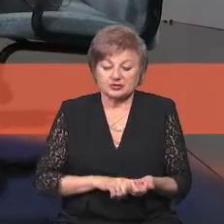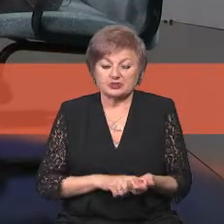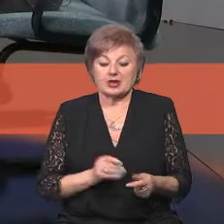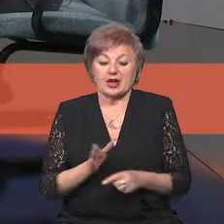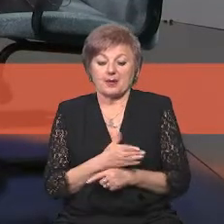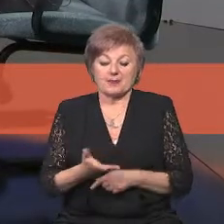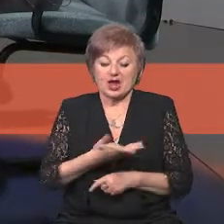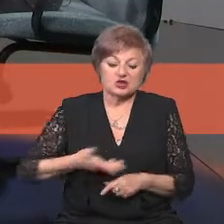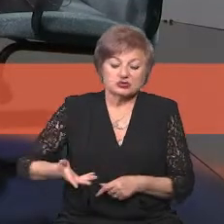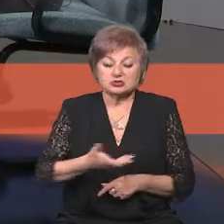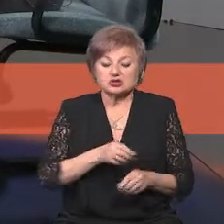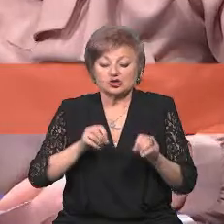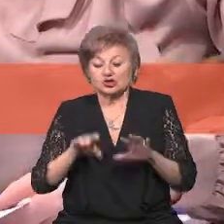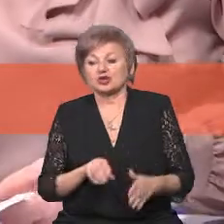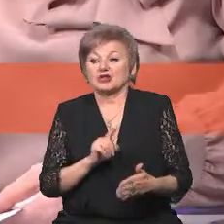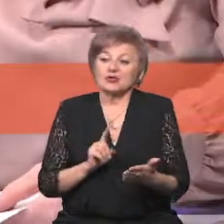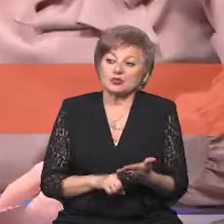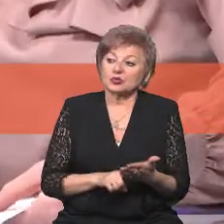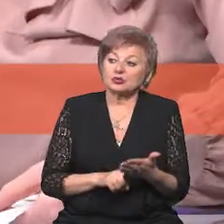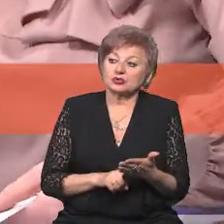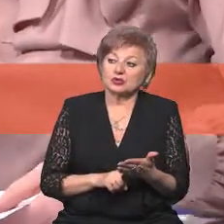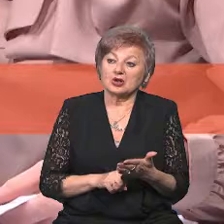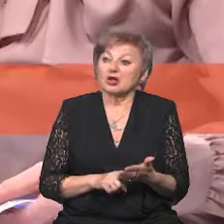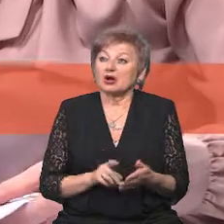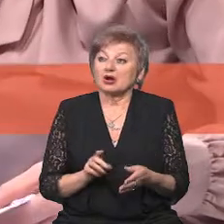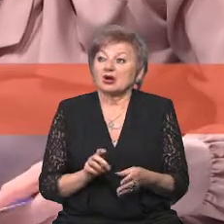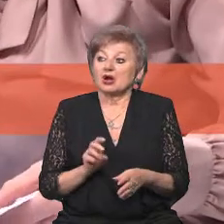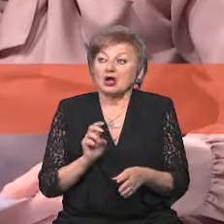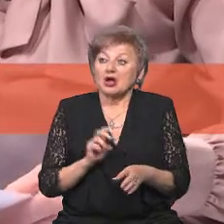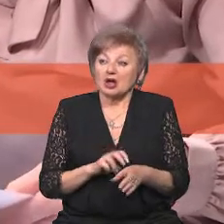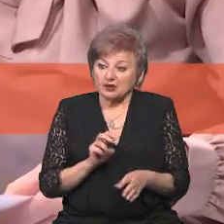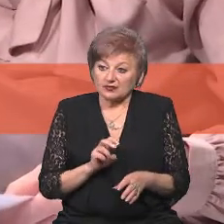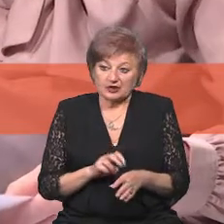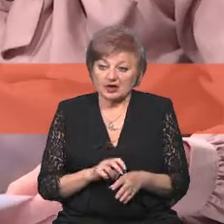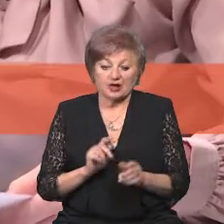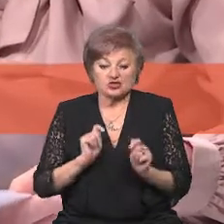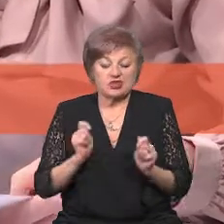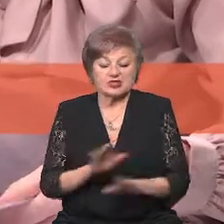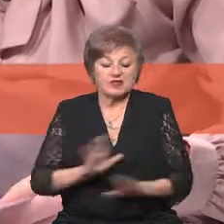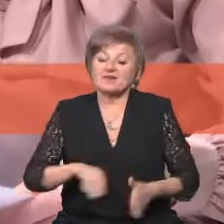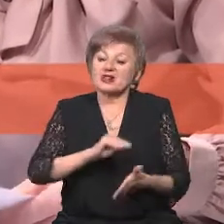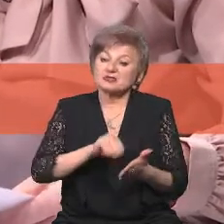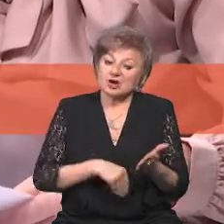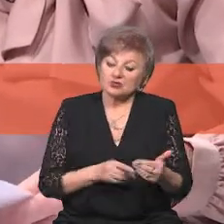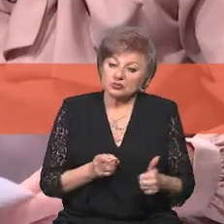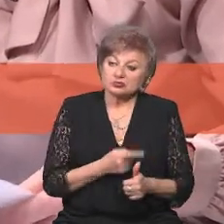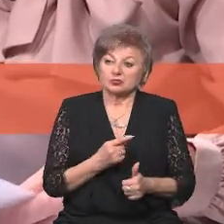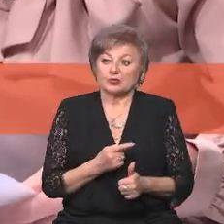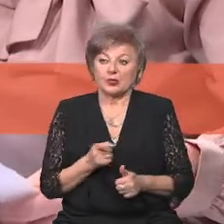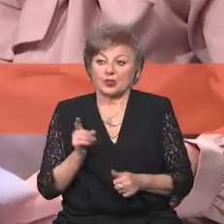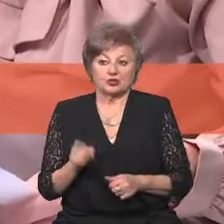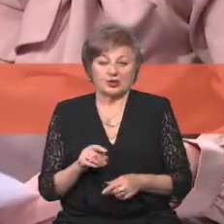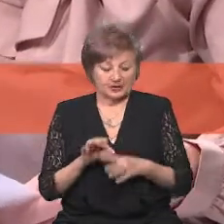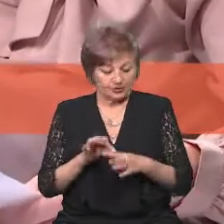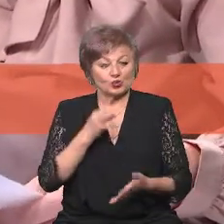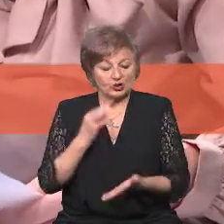собою вони вирішують питання, тобто, щодо... Тобто лікар не мав надавати довідку про здоров'я? Або не давайте довідку. Тобто це відповідальність, ви вважаєте,